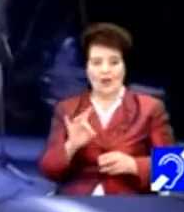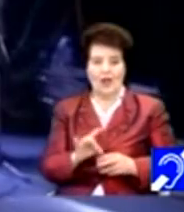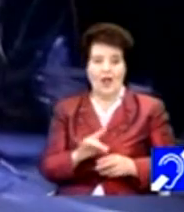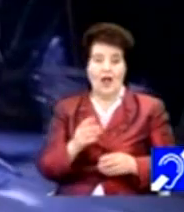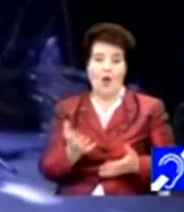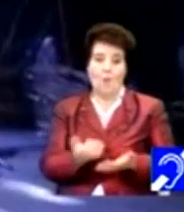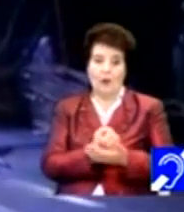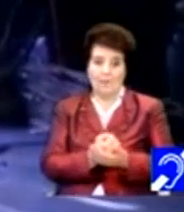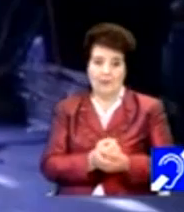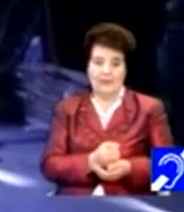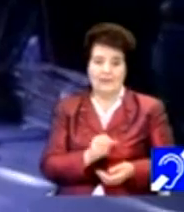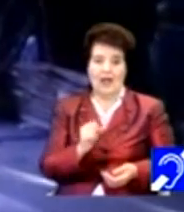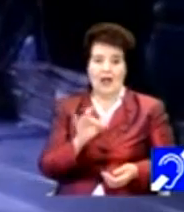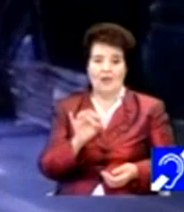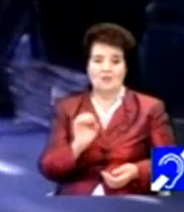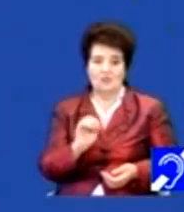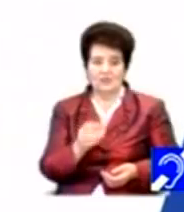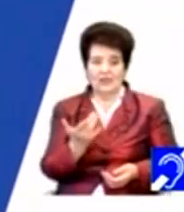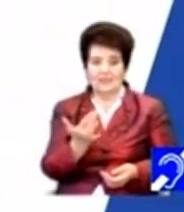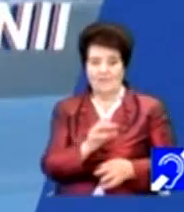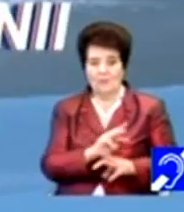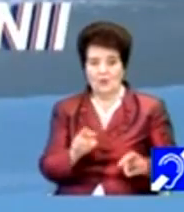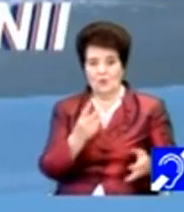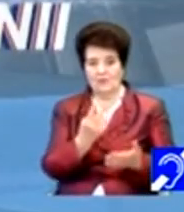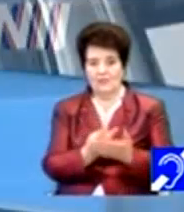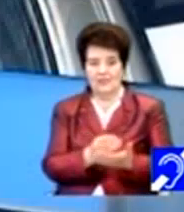au reușit, vedeți în câteva minute.